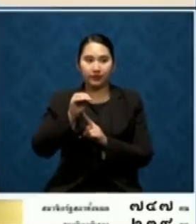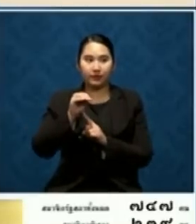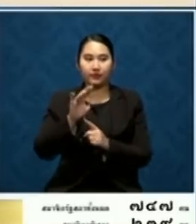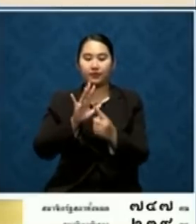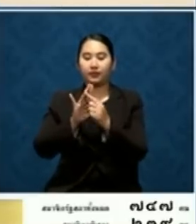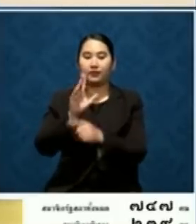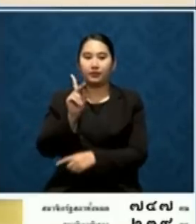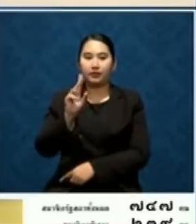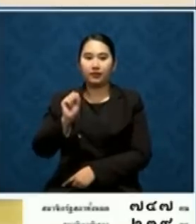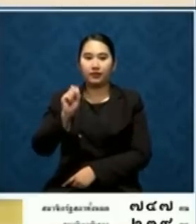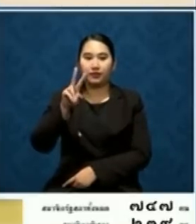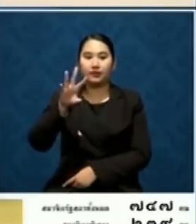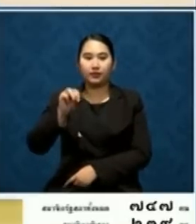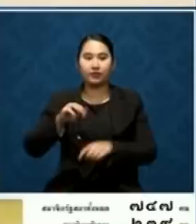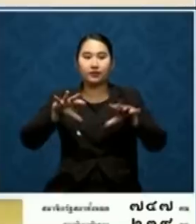ระ เห็นชอบครับ